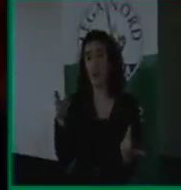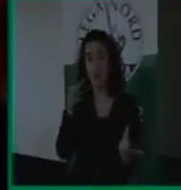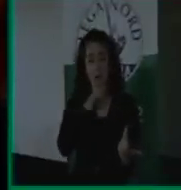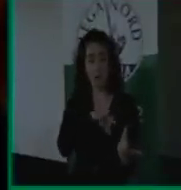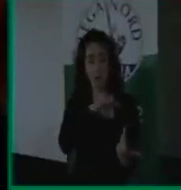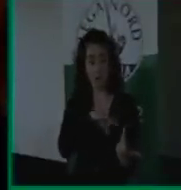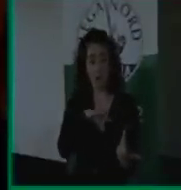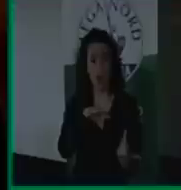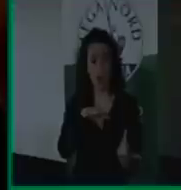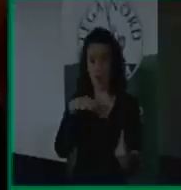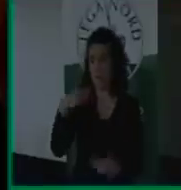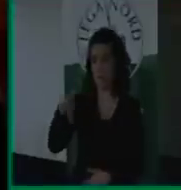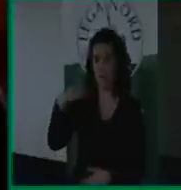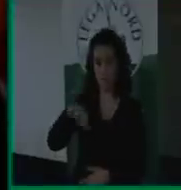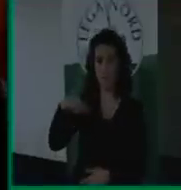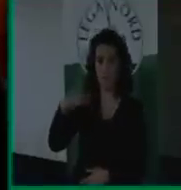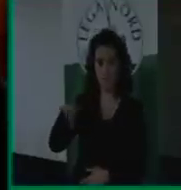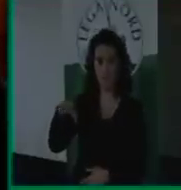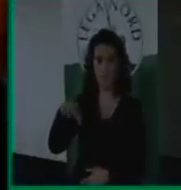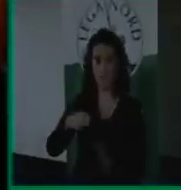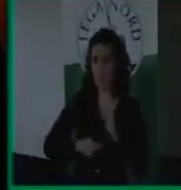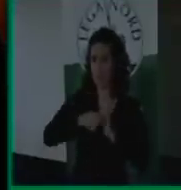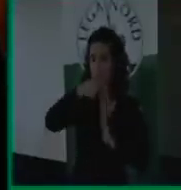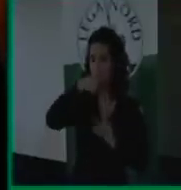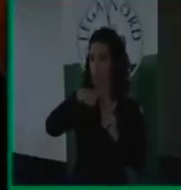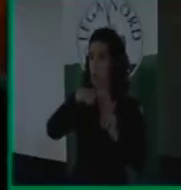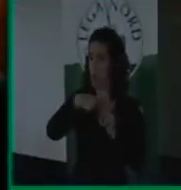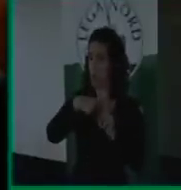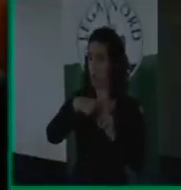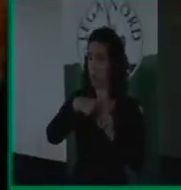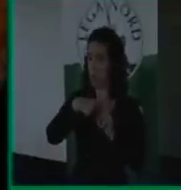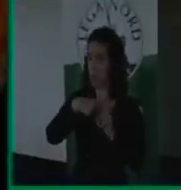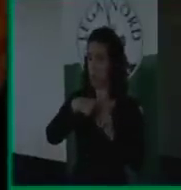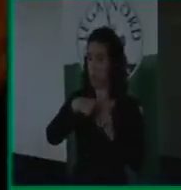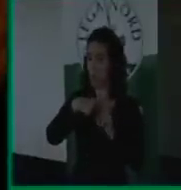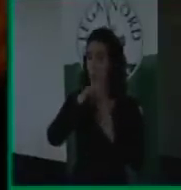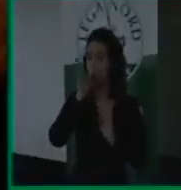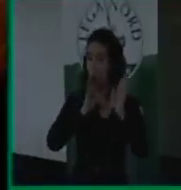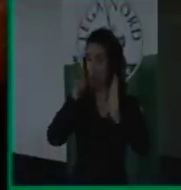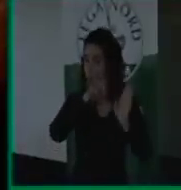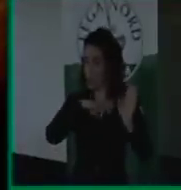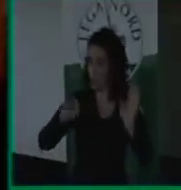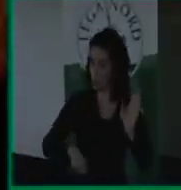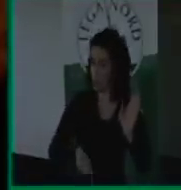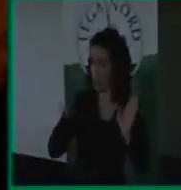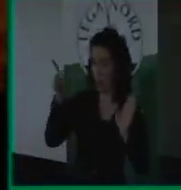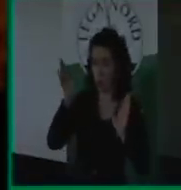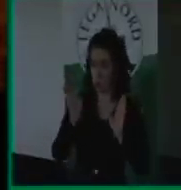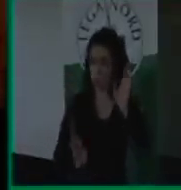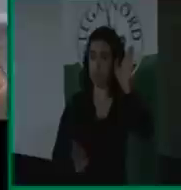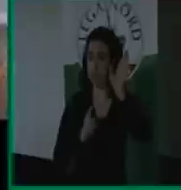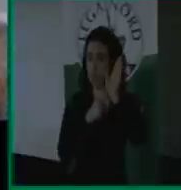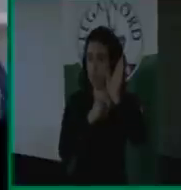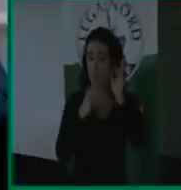bilancia commerciale impressionante perché per unità di reddito superiore a quella della Cina cioè la vera Cina oggi è la